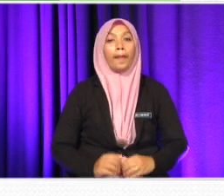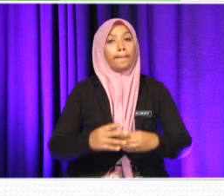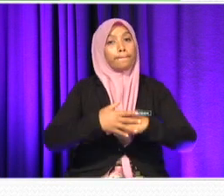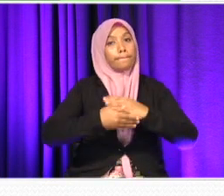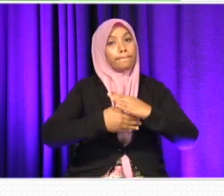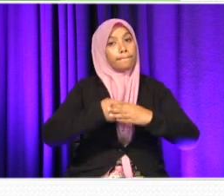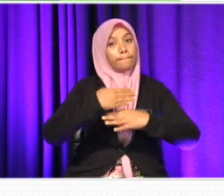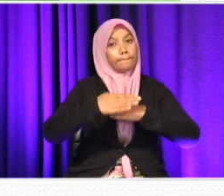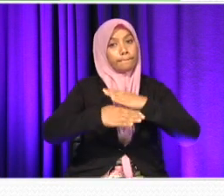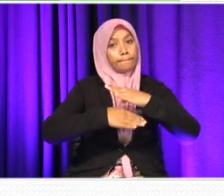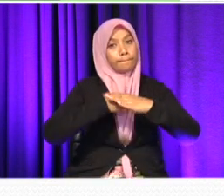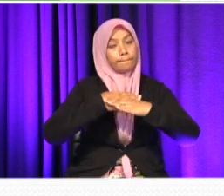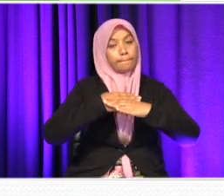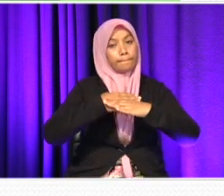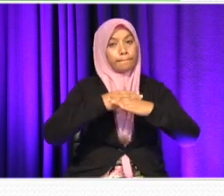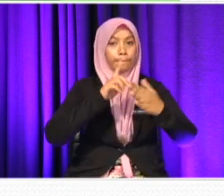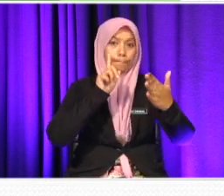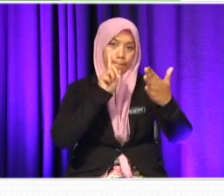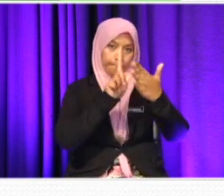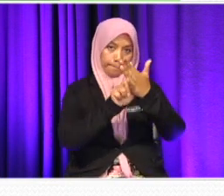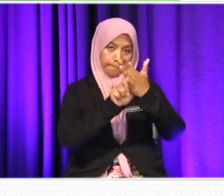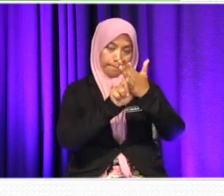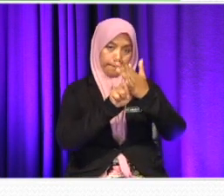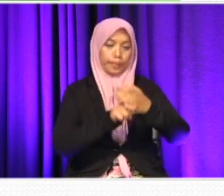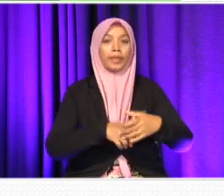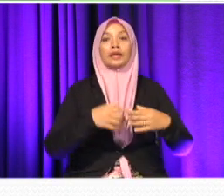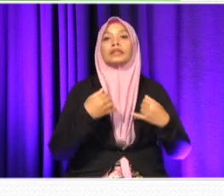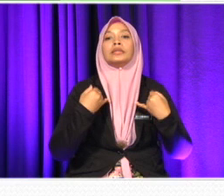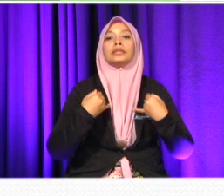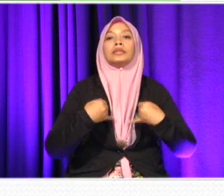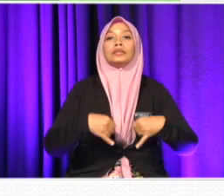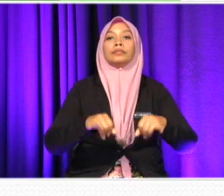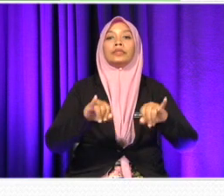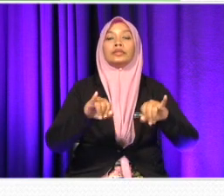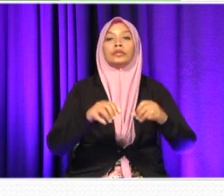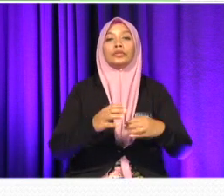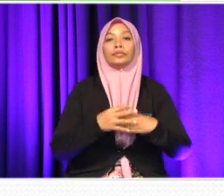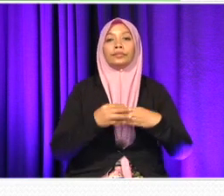peleberan dan hikmat selepas jualan kalau peringatan